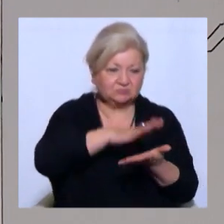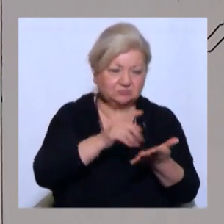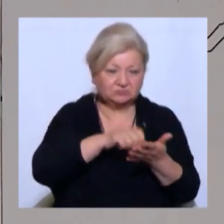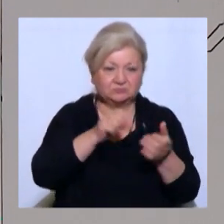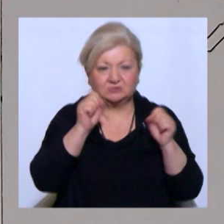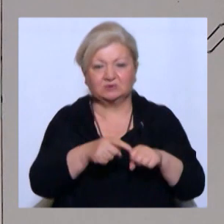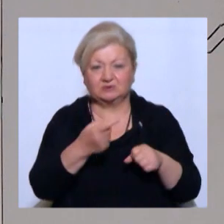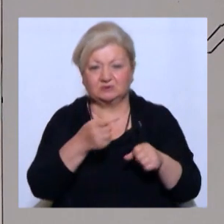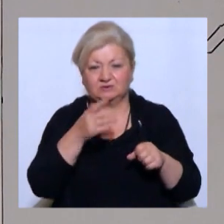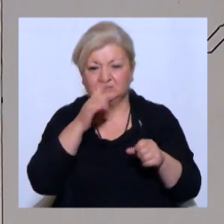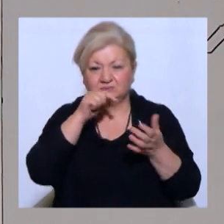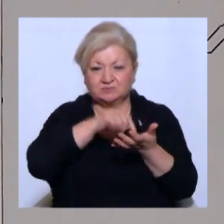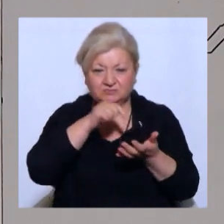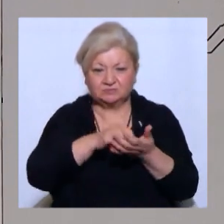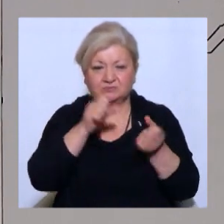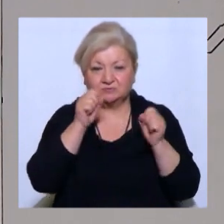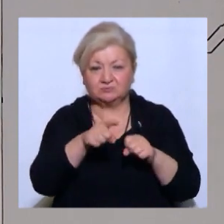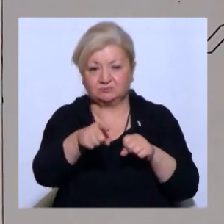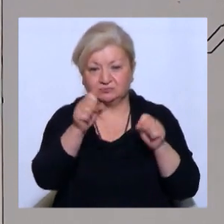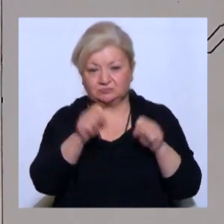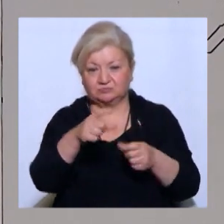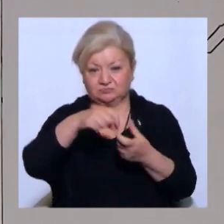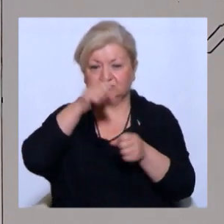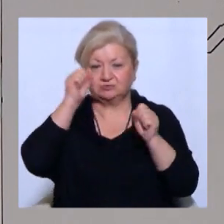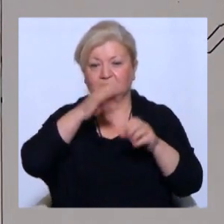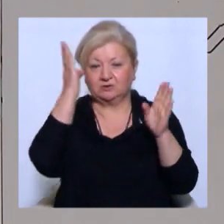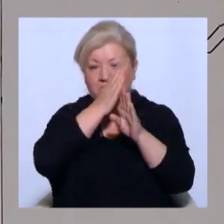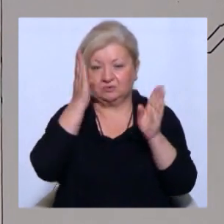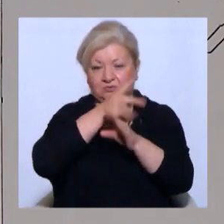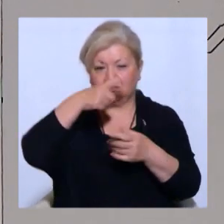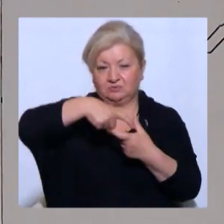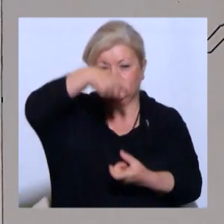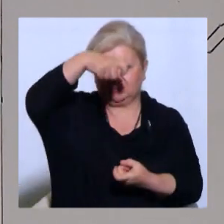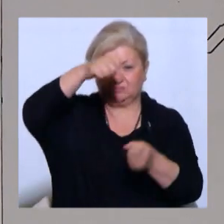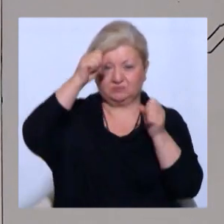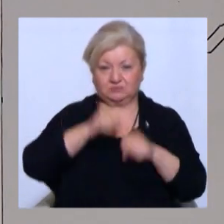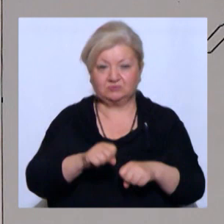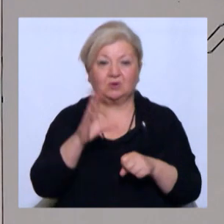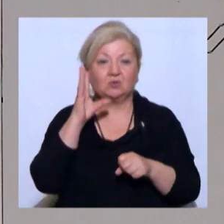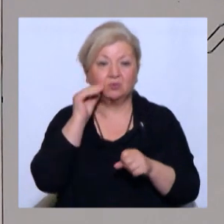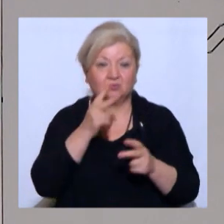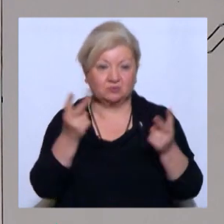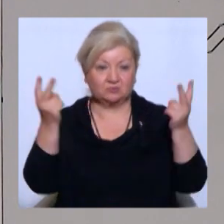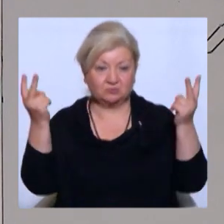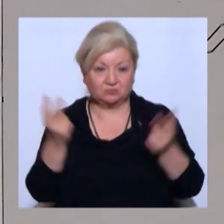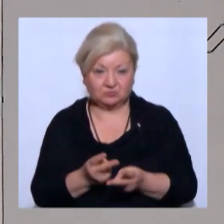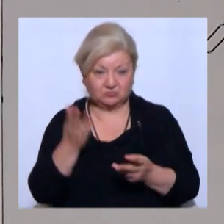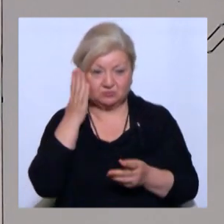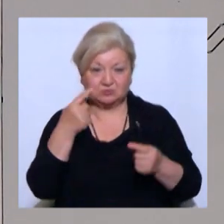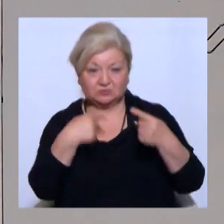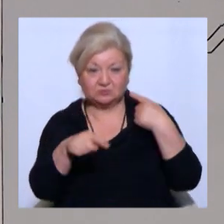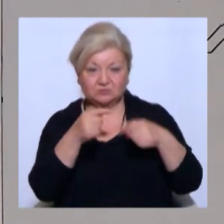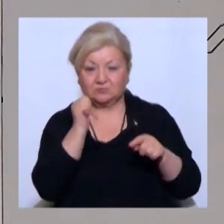კონდეს ჭურჭლის კედლებთან. შესაძლებელია ეს წვეთები ამის მოათავსო ასეთ გარემოში, ანუ ჩამოკიდო ჰაერში და